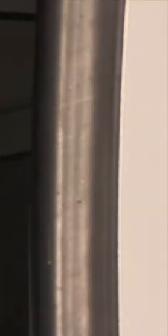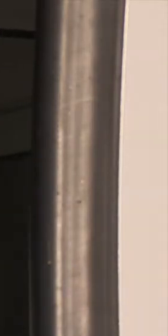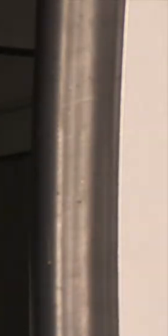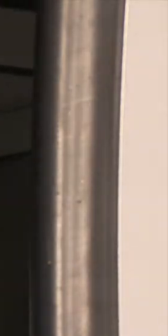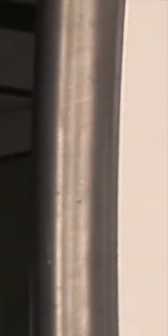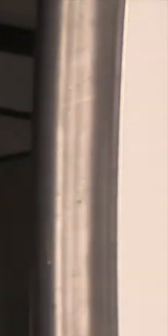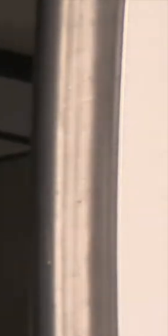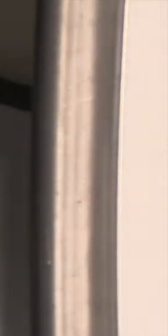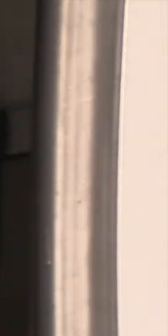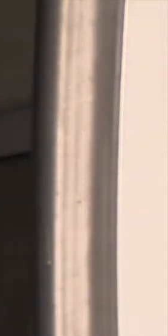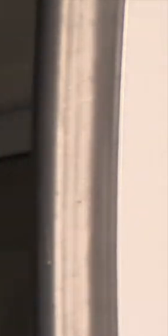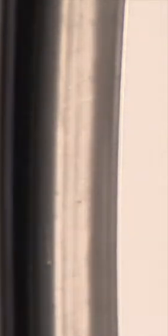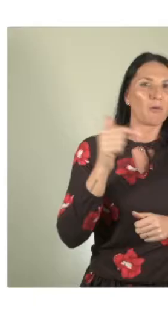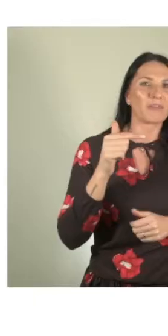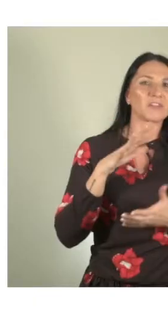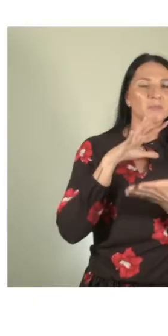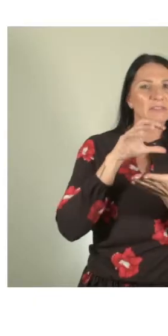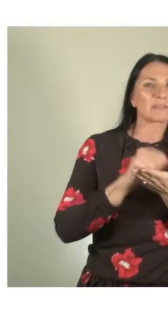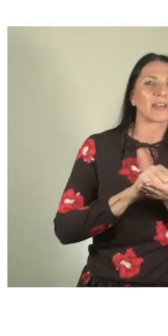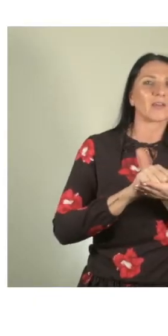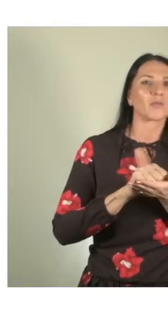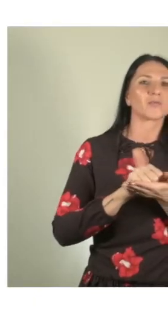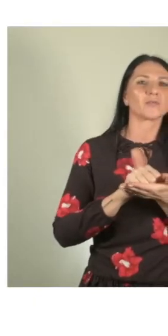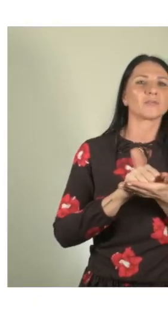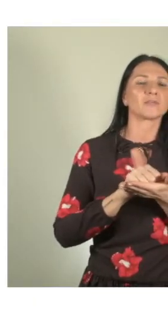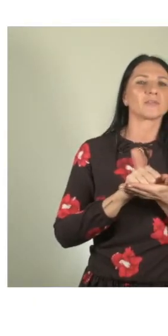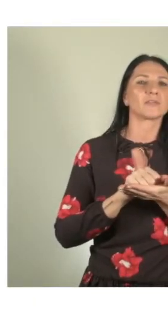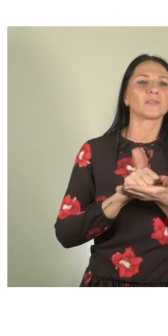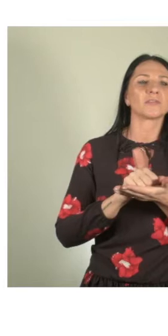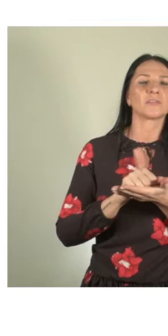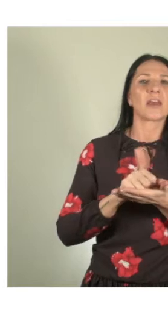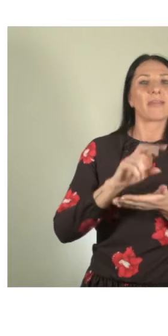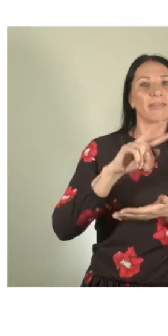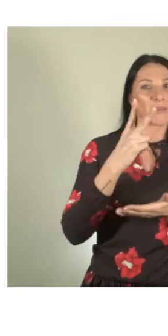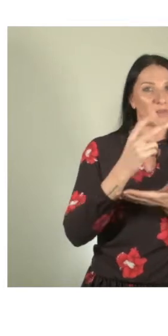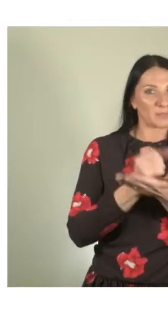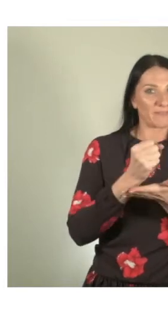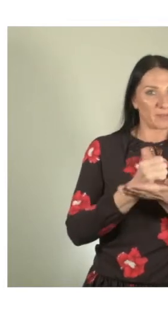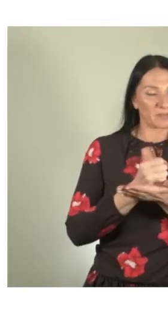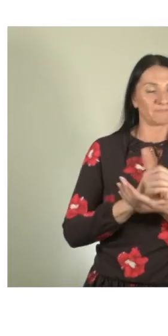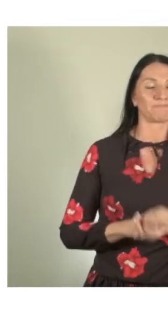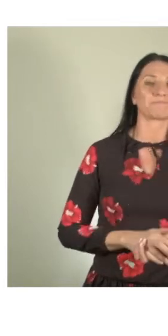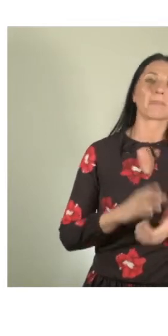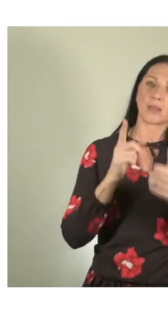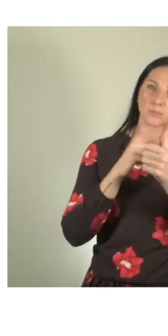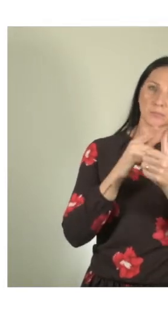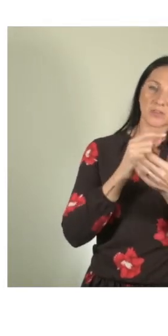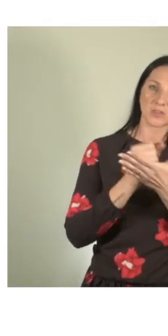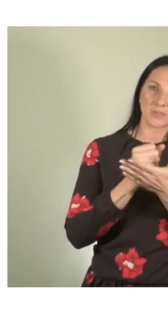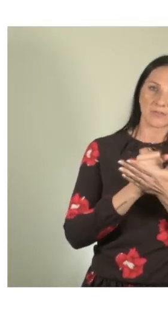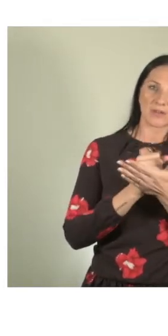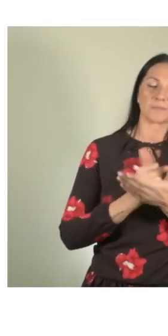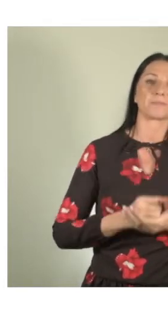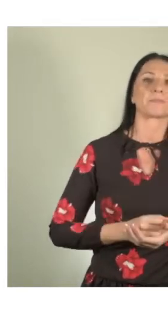czas. Powinniśmy się zająć dwiema sprawami. Po pierwsze tym,